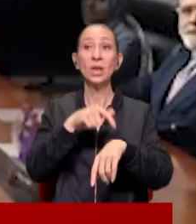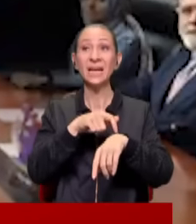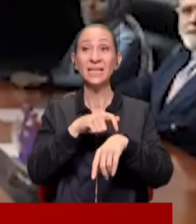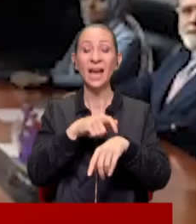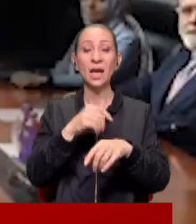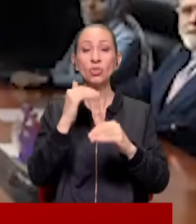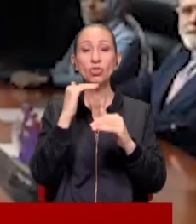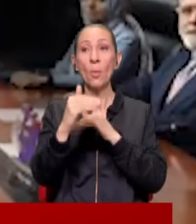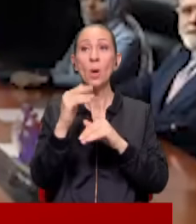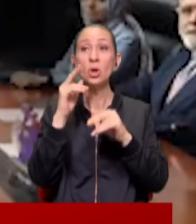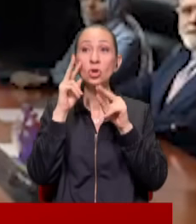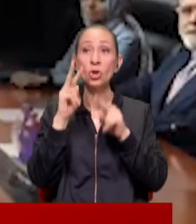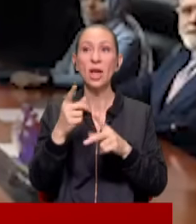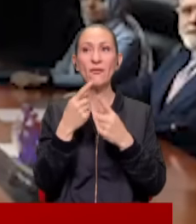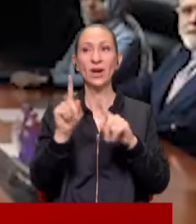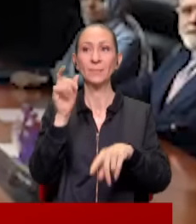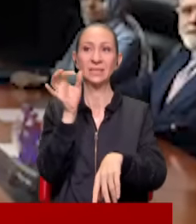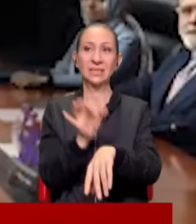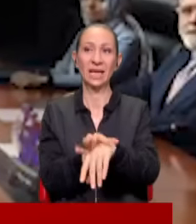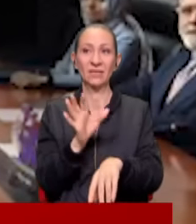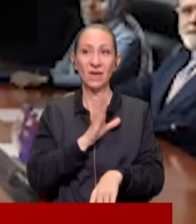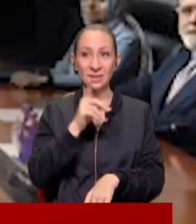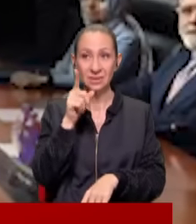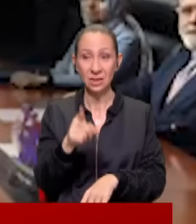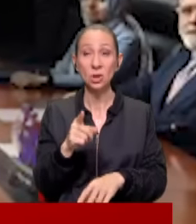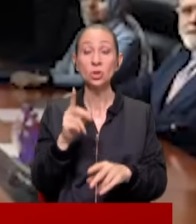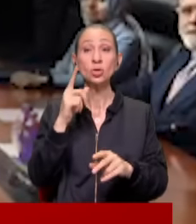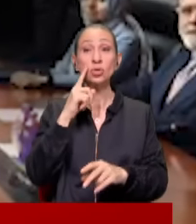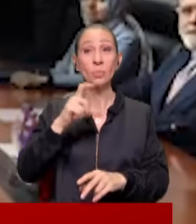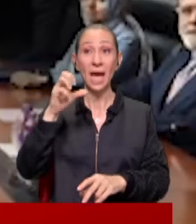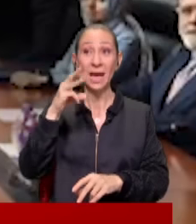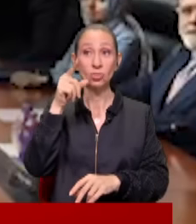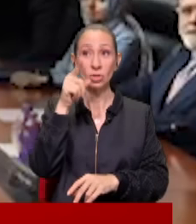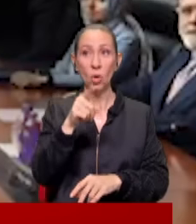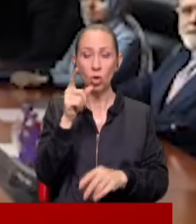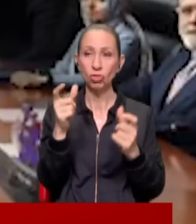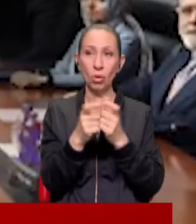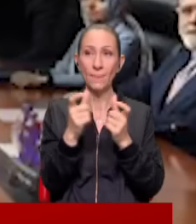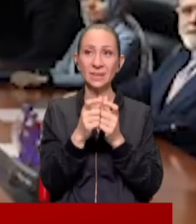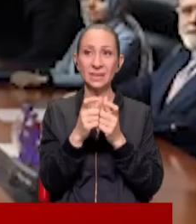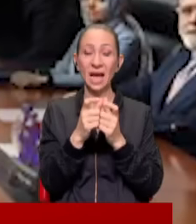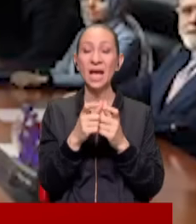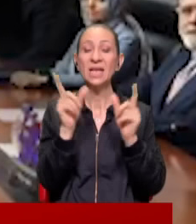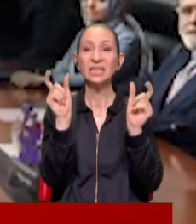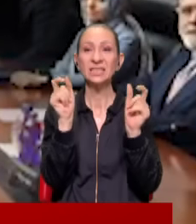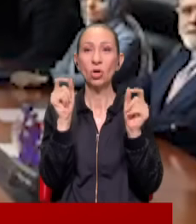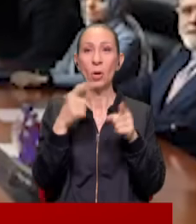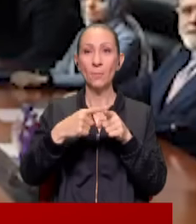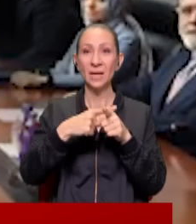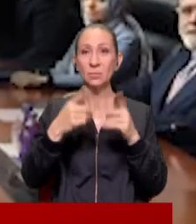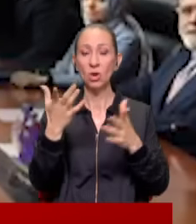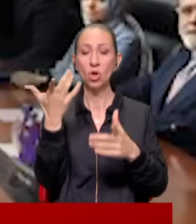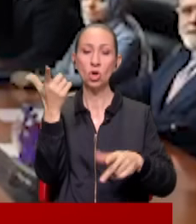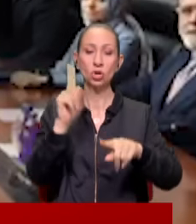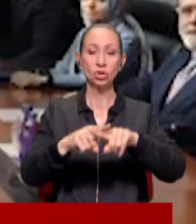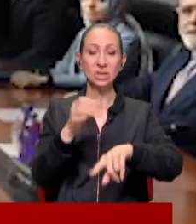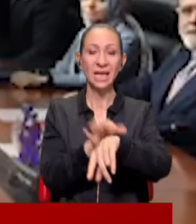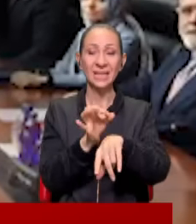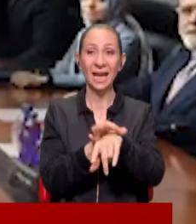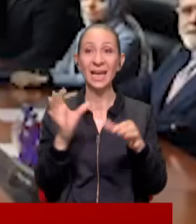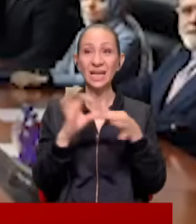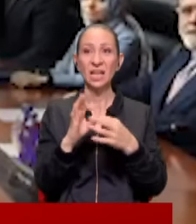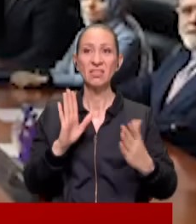kadar kamuoyuna yansıyanlardan farklı bir saat vardı. Cumhurbaşkanı Erdoğan'ın da o toplantıda ıstakoz paylaşımı ve lüks saatlerle